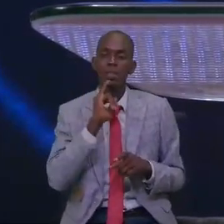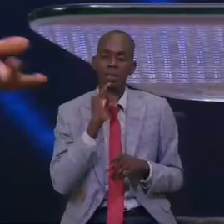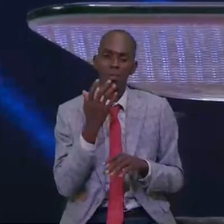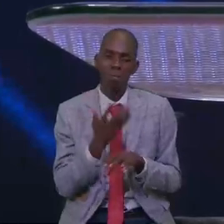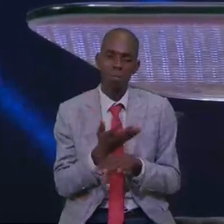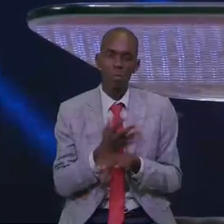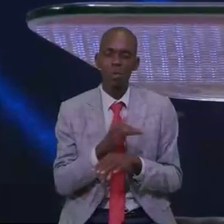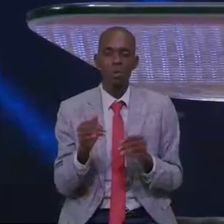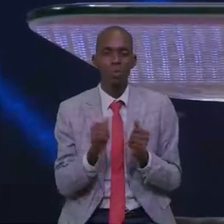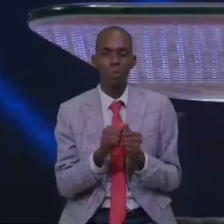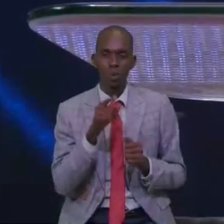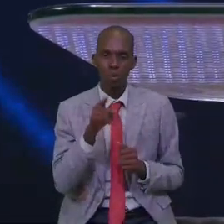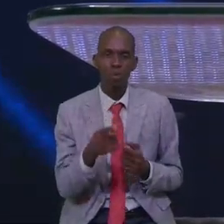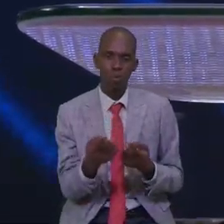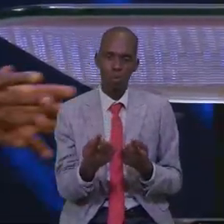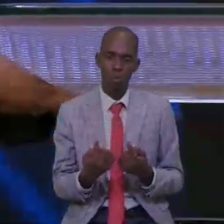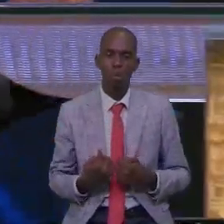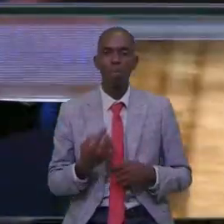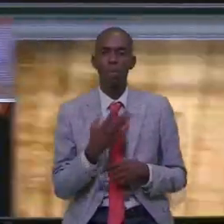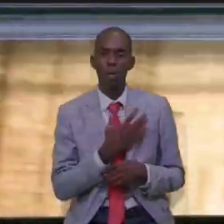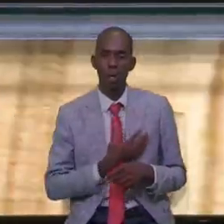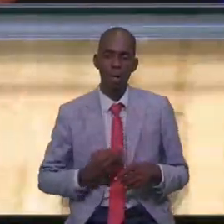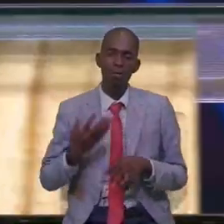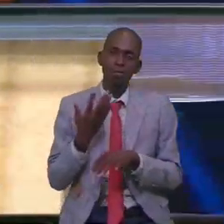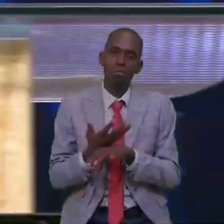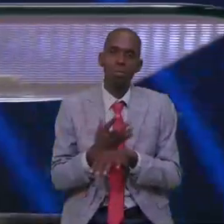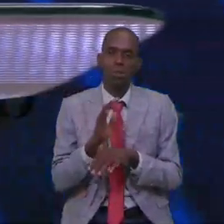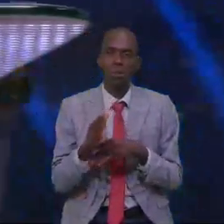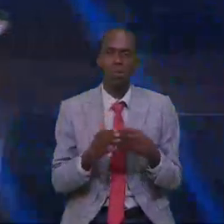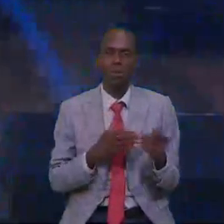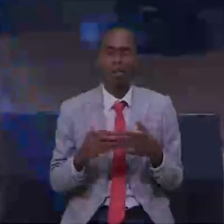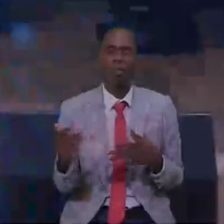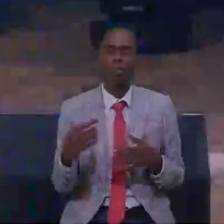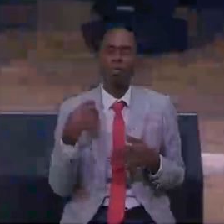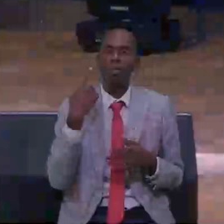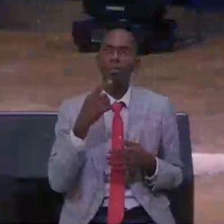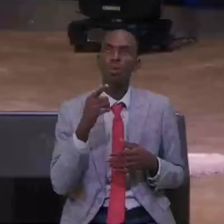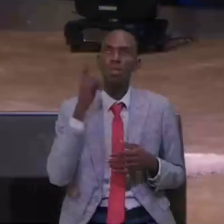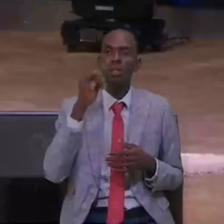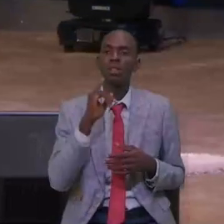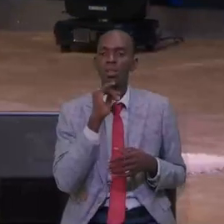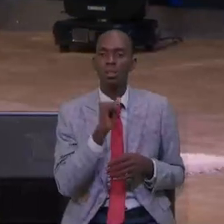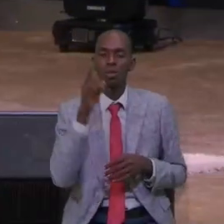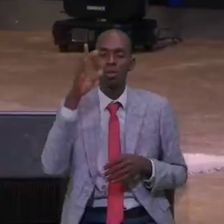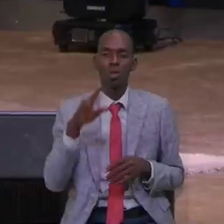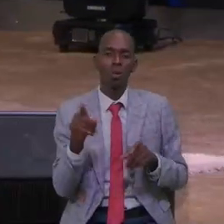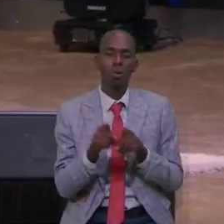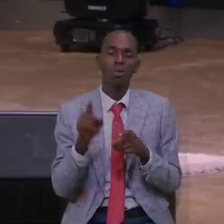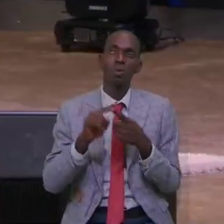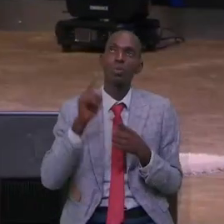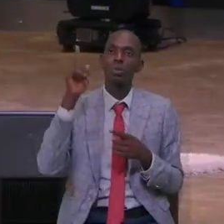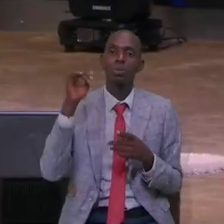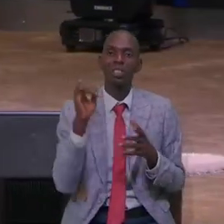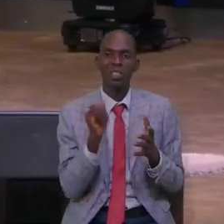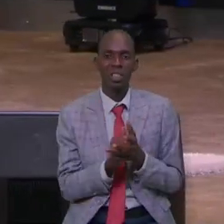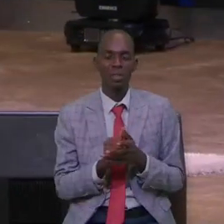t'appelle. Et viens, et quel Dieu est semblable à toi qui pardonne